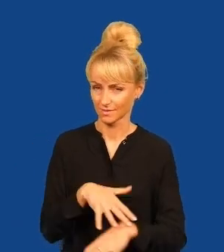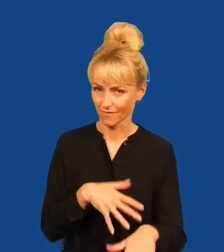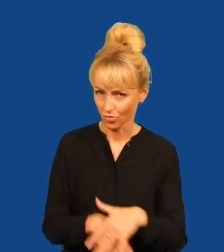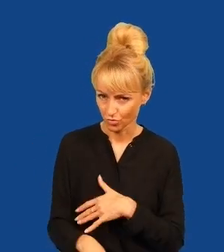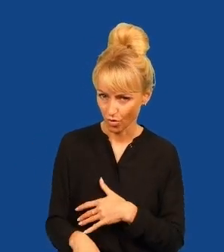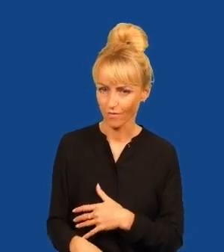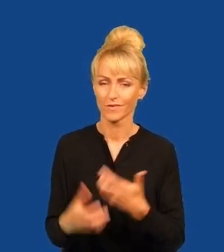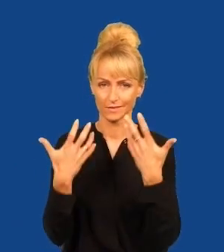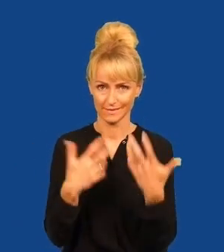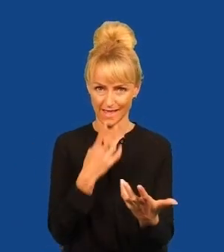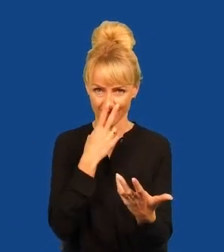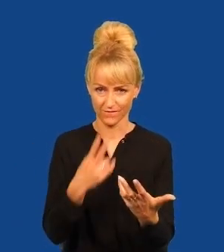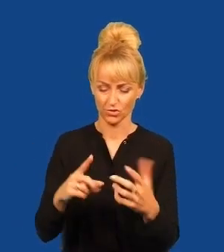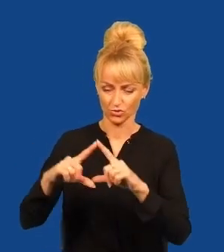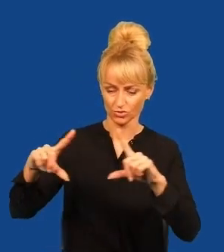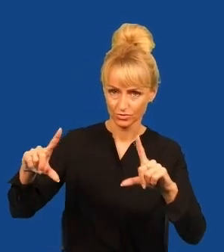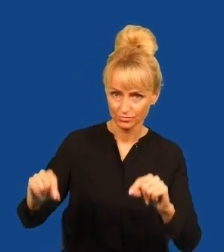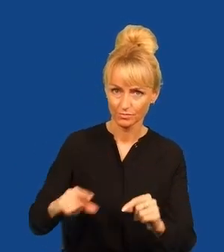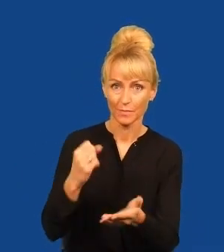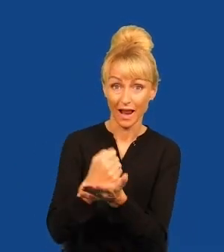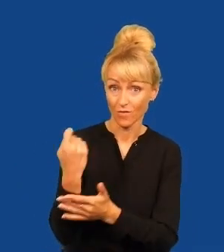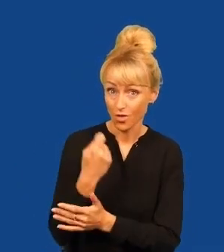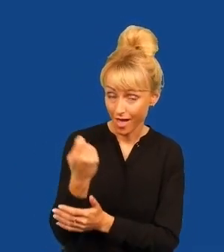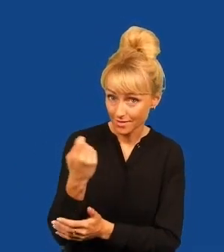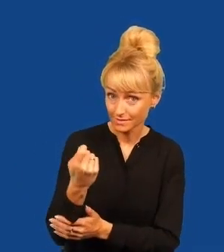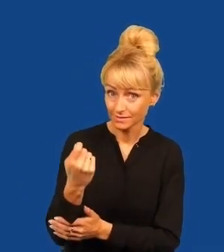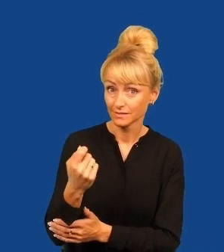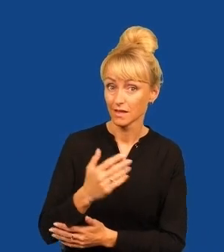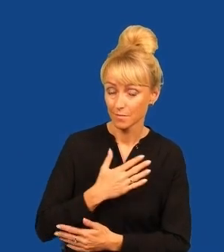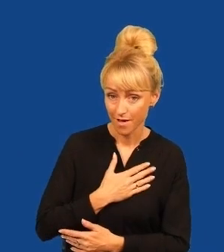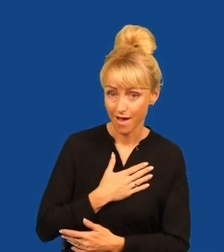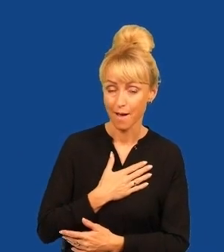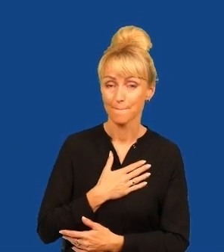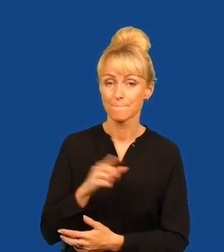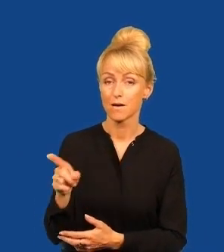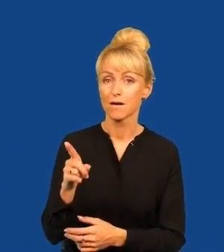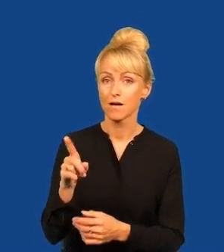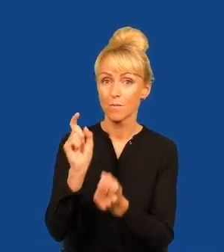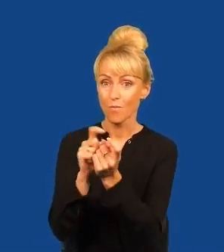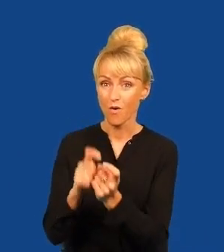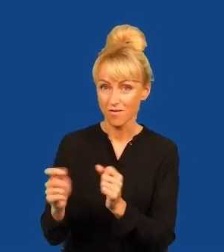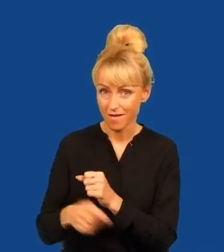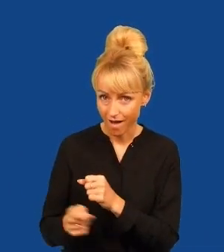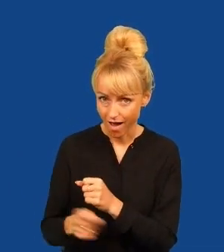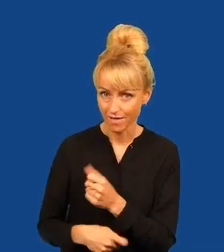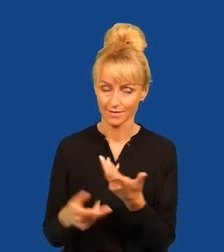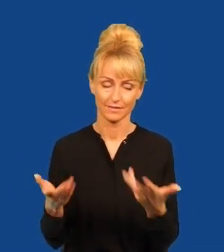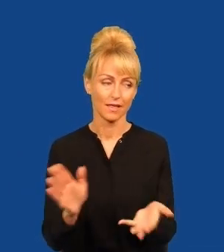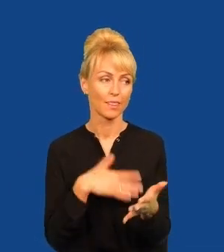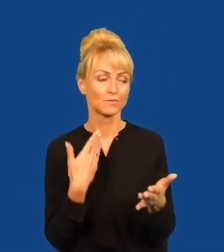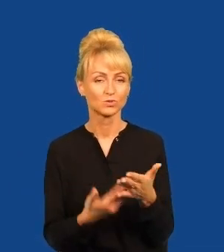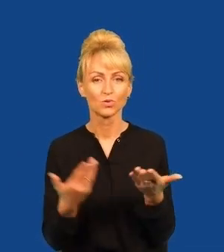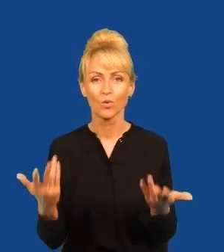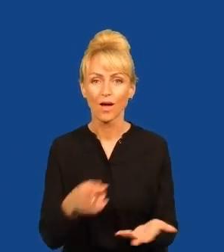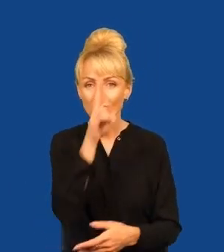prawo jazdy, punkty karne, czy może kartę pojazdu. Rodzic pewnie chciałby widzieć kartę dużej